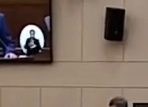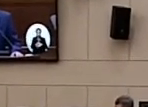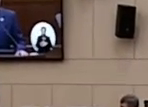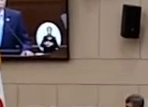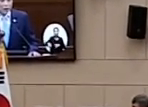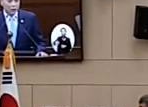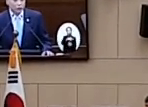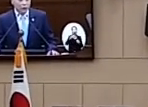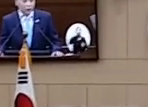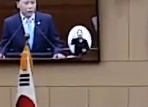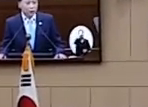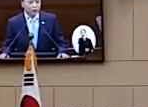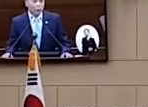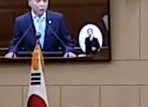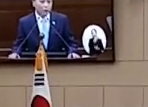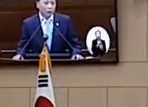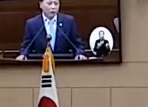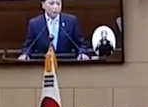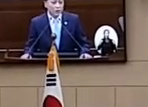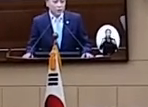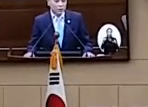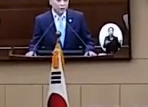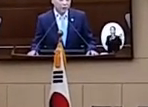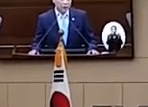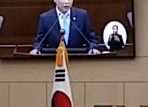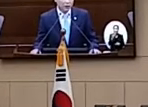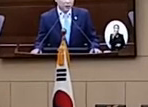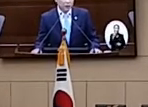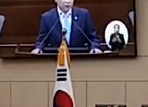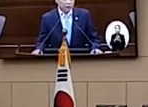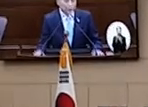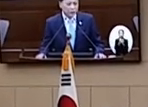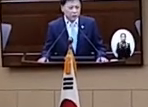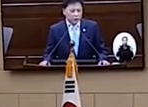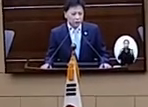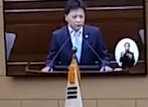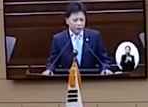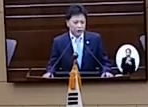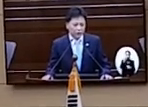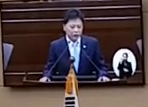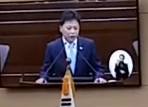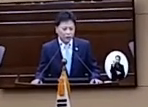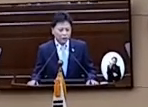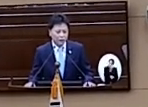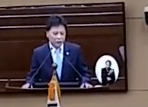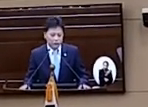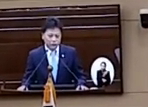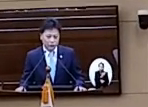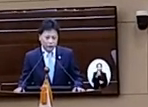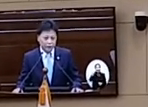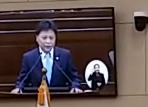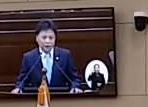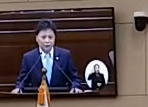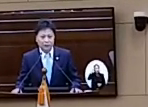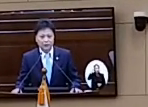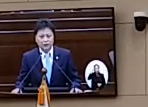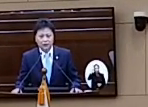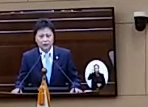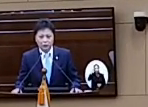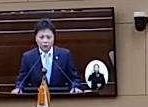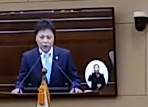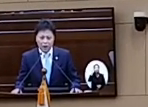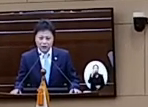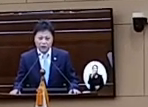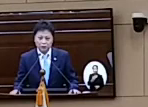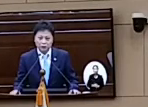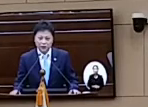쾌적하고 건강한 주거환경을 도모하고 시민들의 친환경 인식 저변 확대에 기여할 수 있습니다.